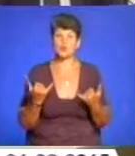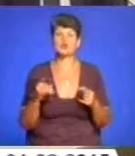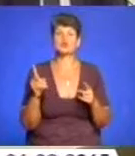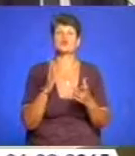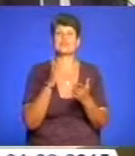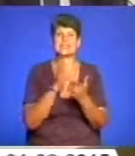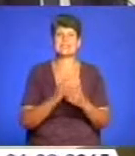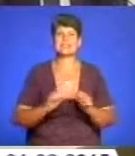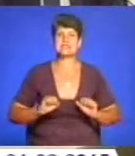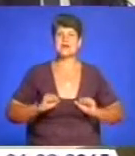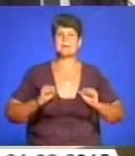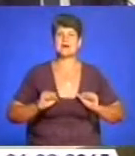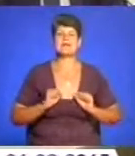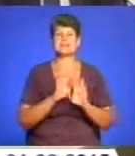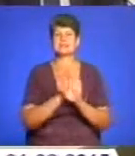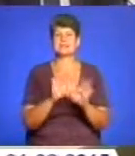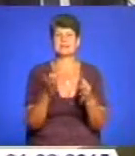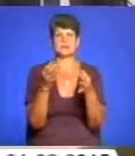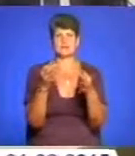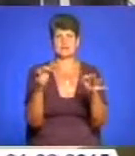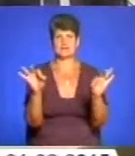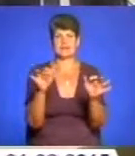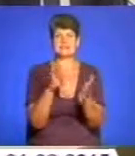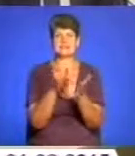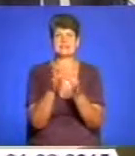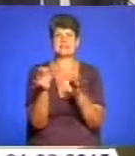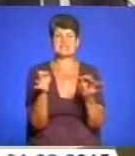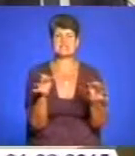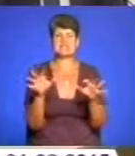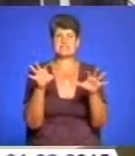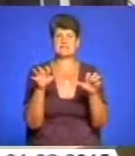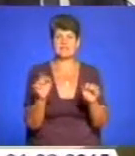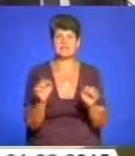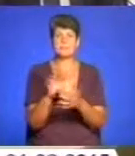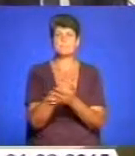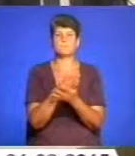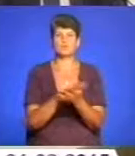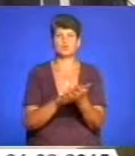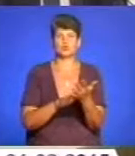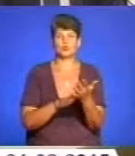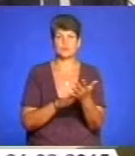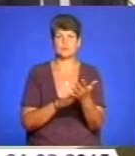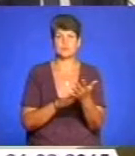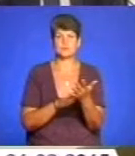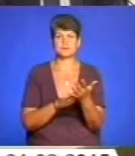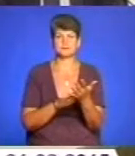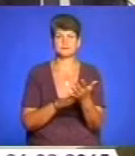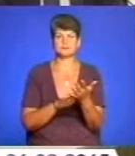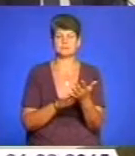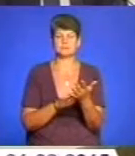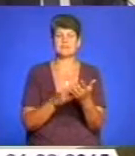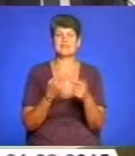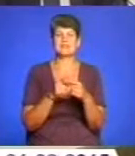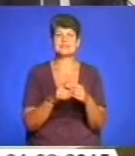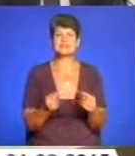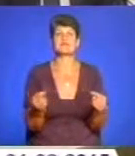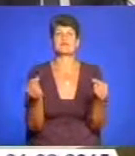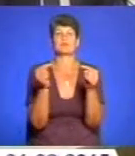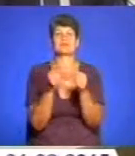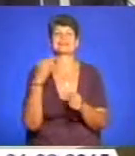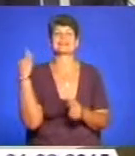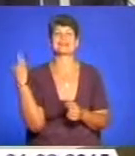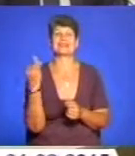намагання не допустити децентралізації влади, подальше проводити централізацію. І все це співпадає з